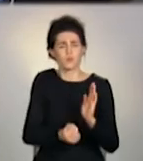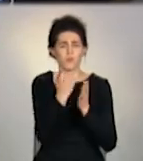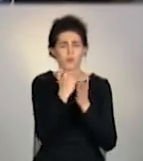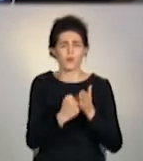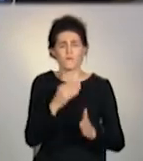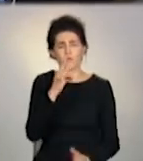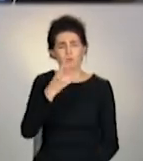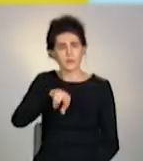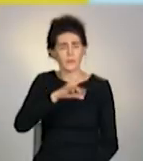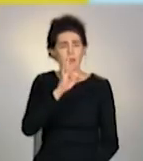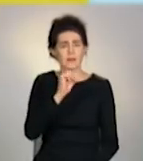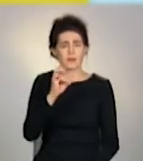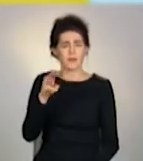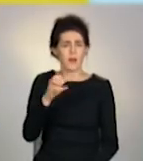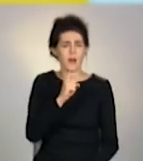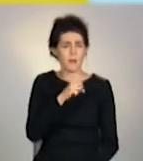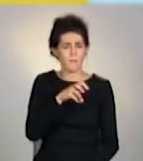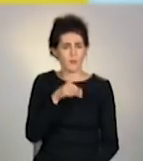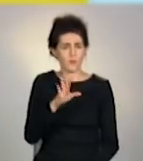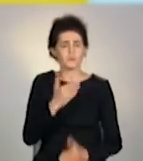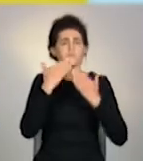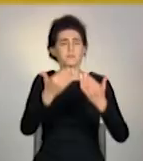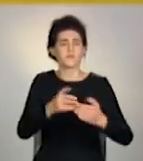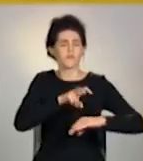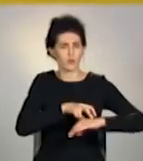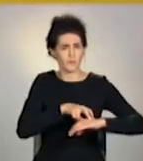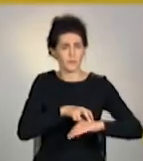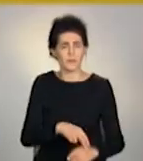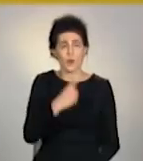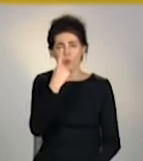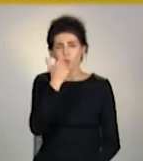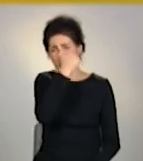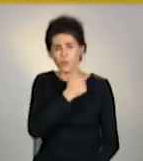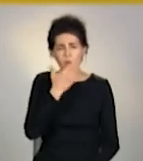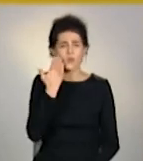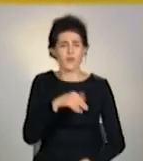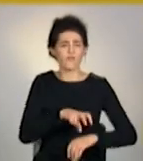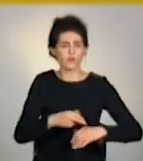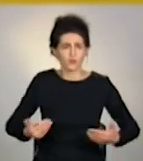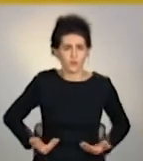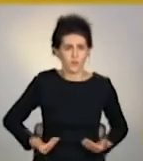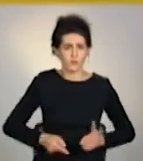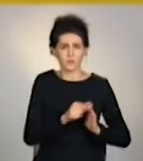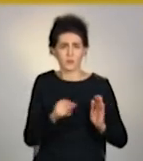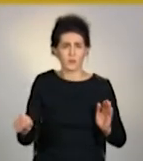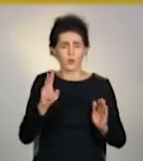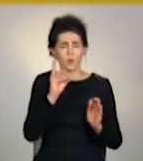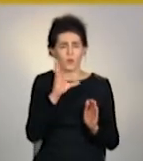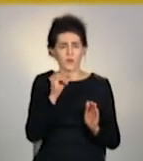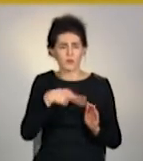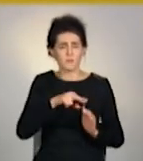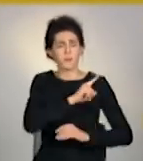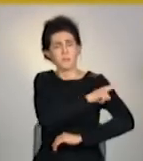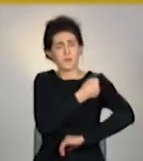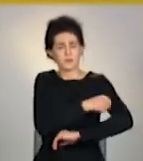фонду Ріната Ахметова «Запитай у лікаря». За рік, коли Україна живе в умовах ковіду, для медиків актуальною